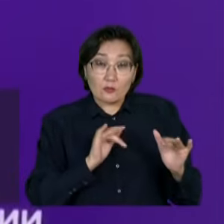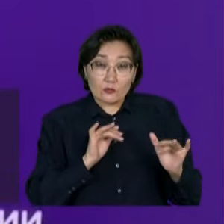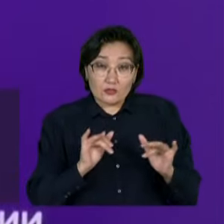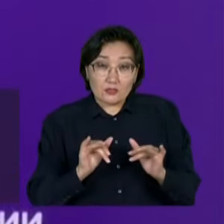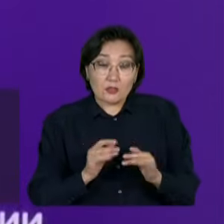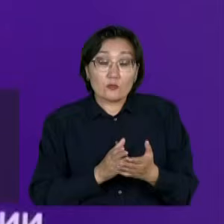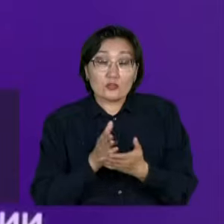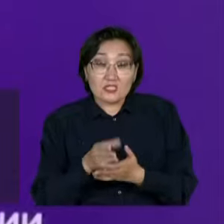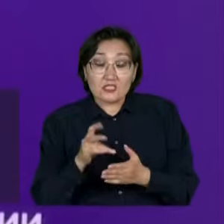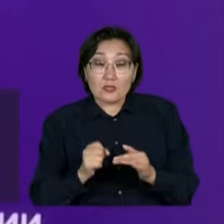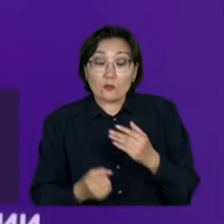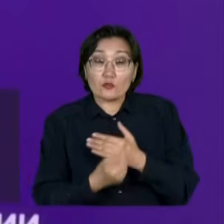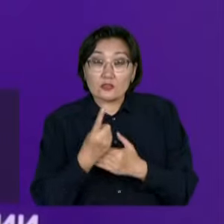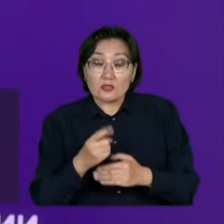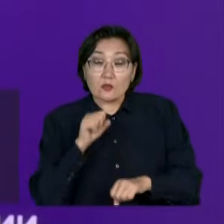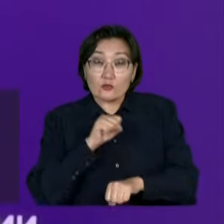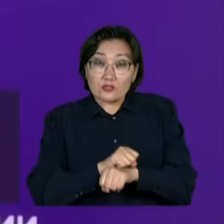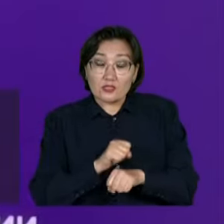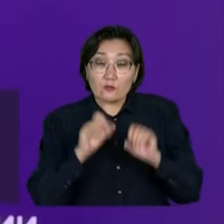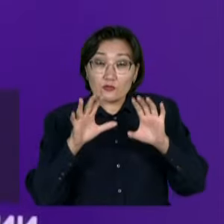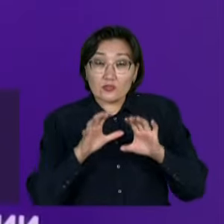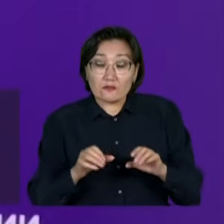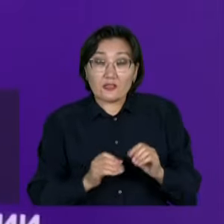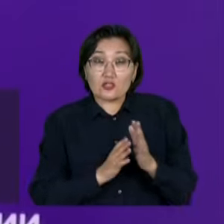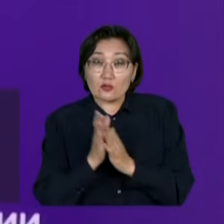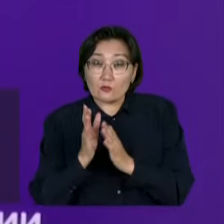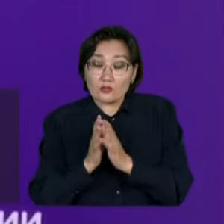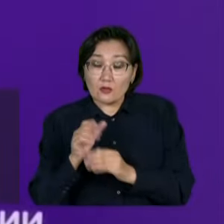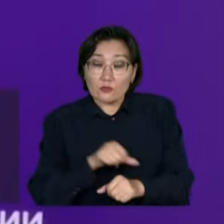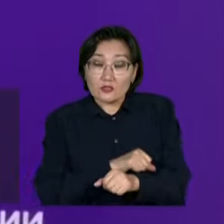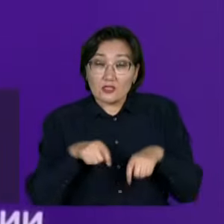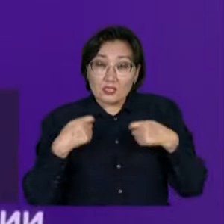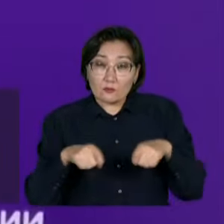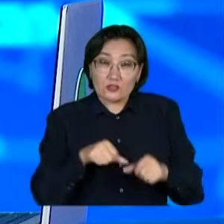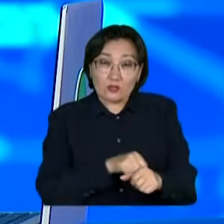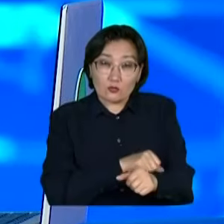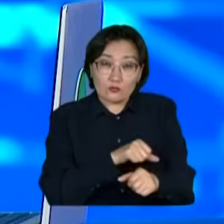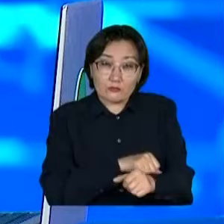мероприятия, направленные на выявление и пресечение незаконного культивирования, транзита наркотиков.